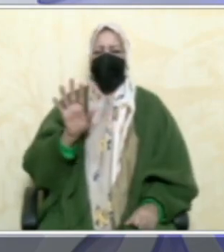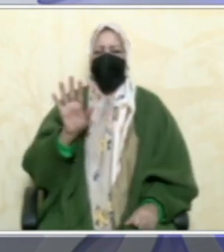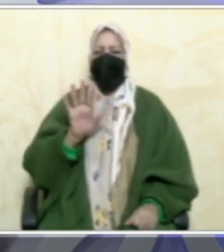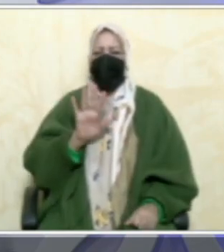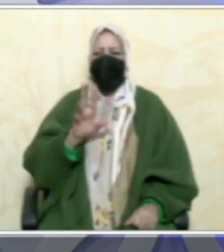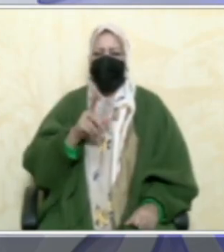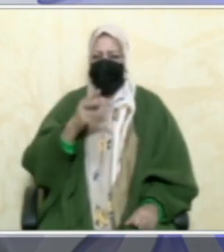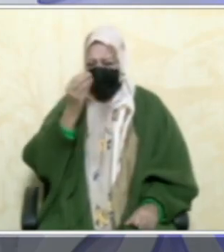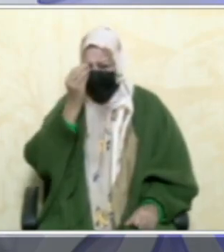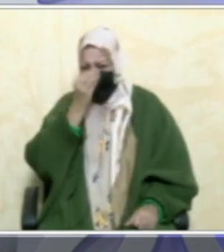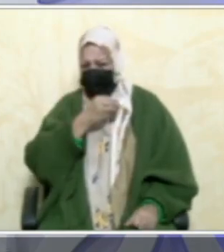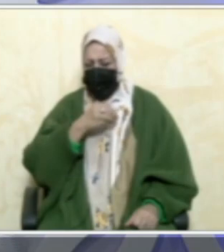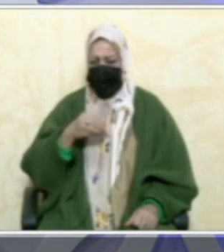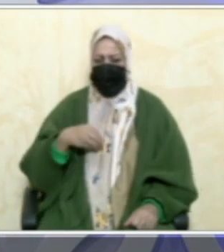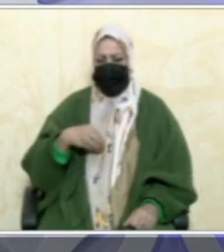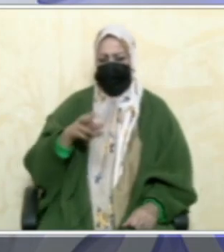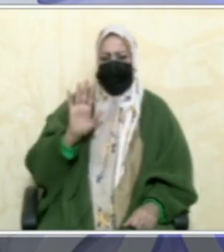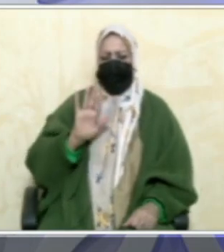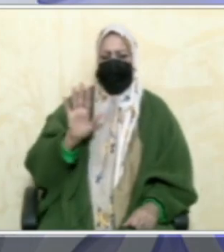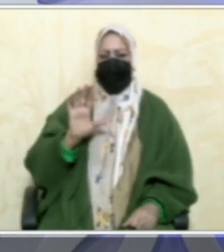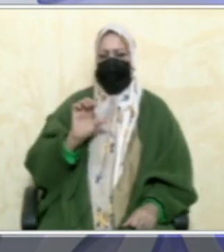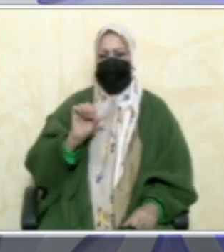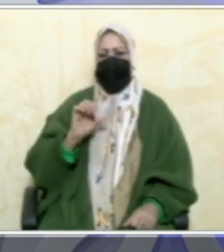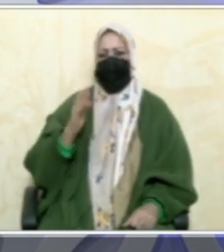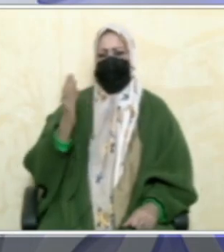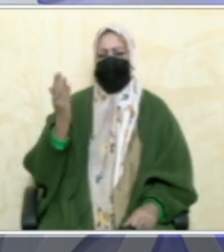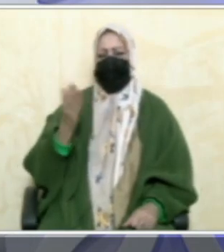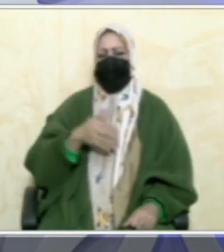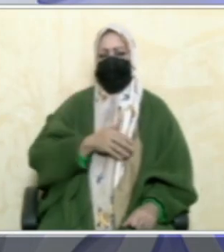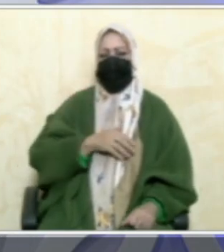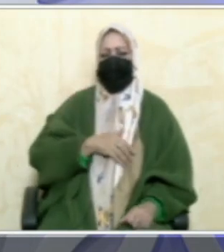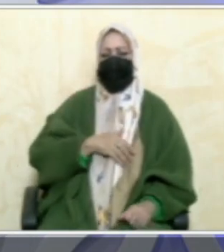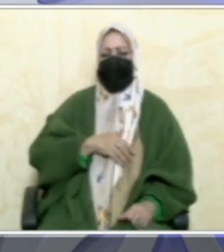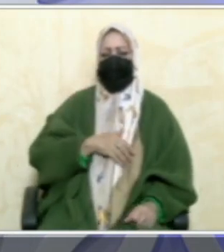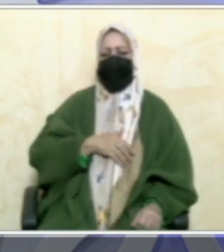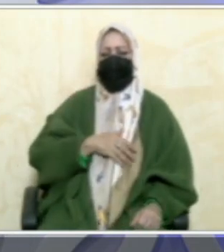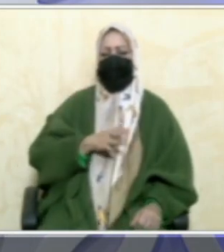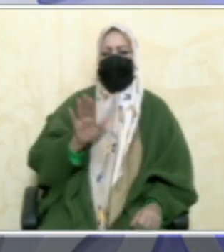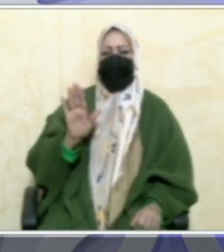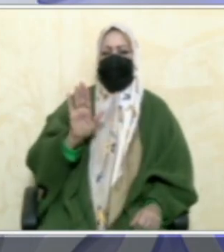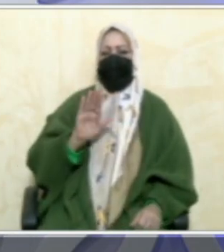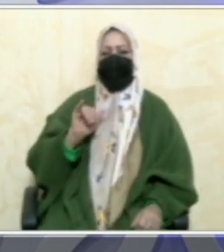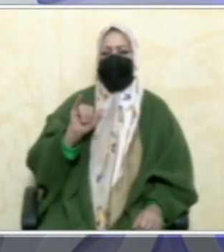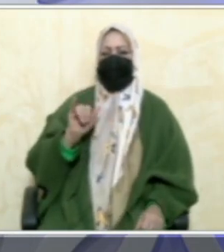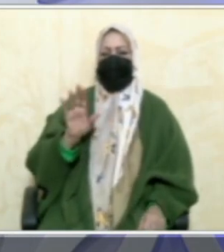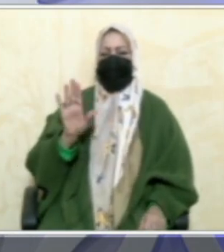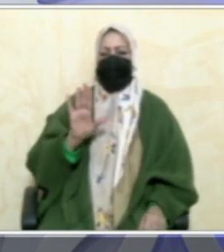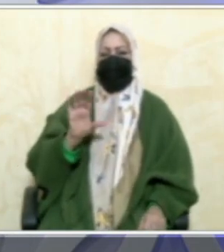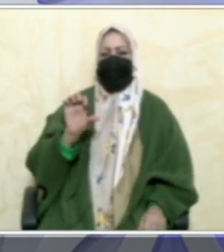حماية، المهم كلمة فيها يسوع الرب هذه في قناة ليبية.